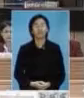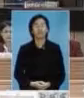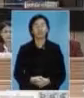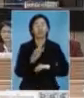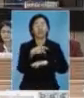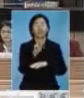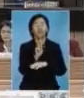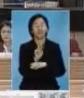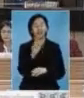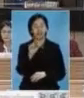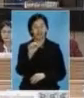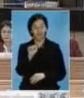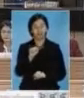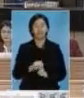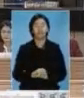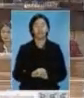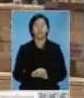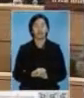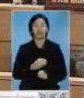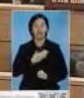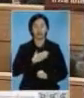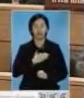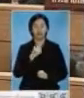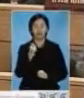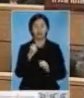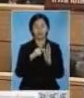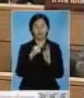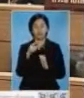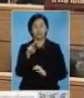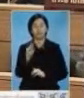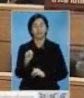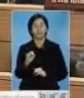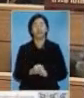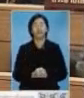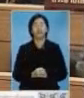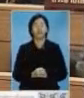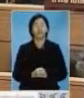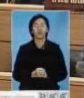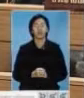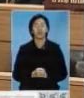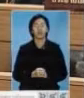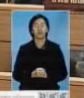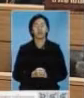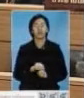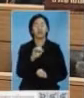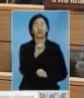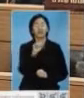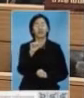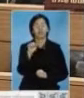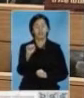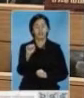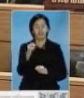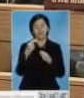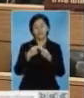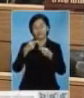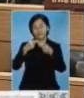ท่านประธานรัฐสภาครับผมนายอาคมเอกชนสมาชิกสภาผู้แทนราษฎรระบบ